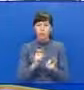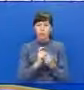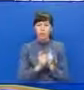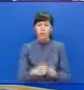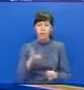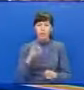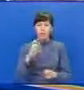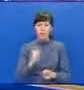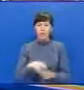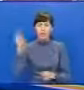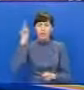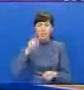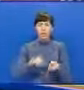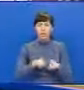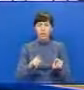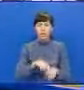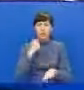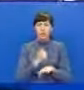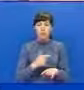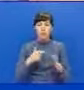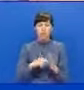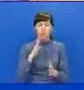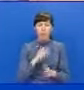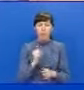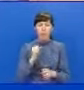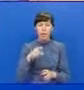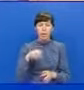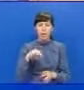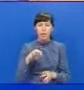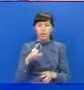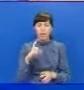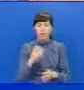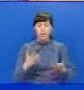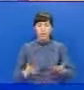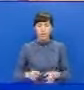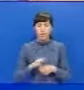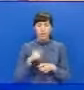ұлт зиялыларын дәріптеу басты міндетіміз деді. Әлихан Бөкейхан өмір сүрген уақыт